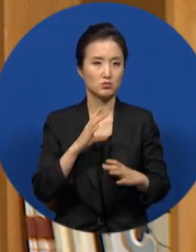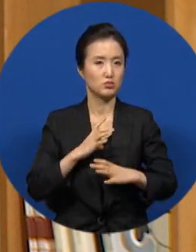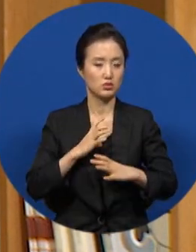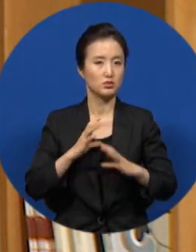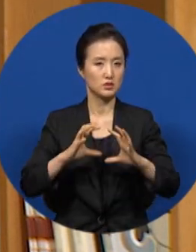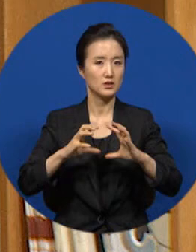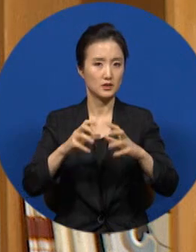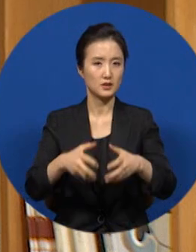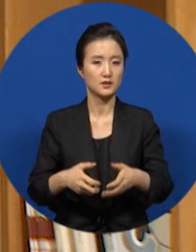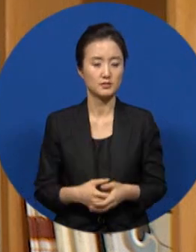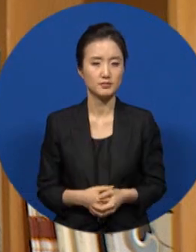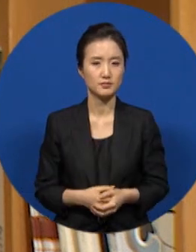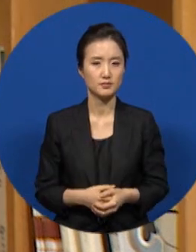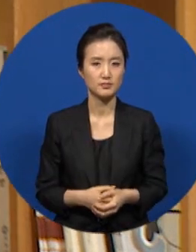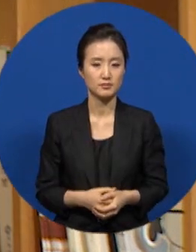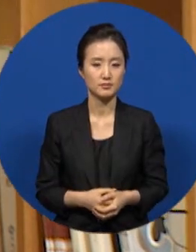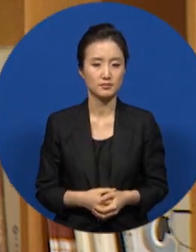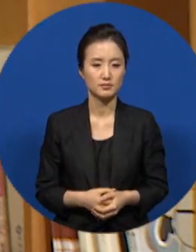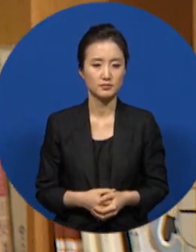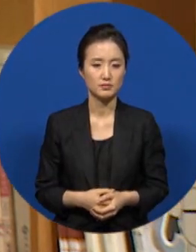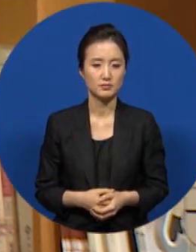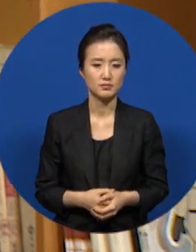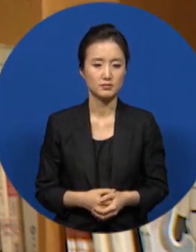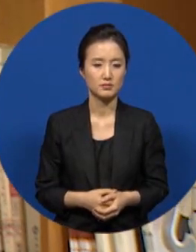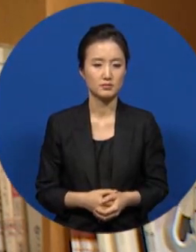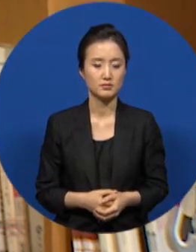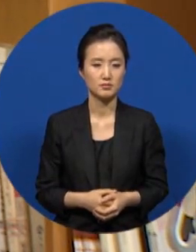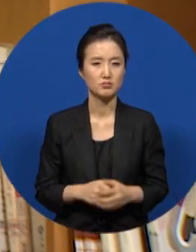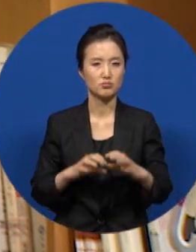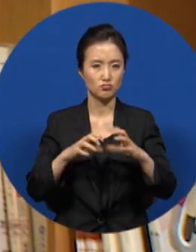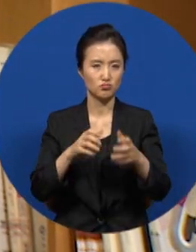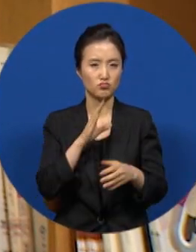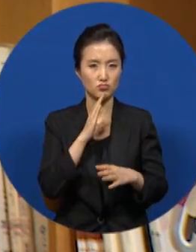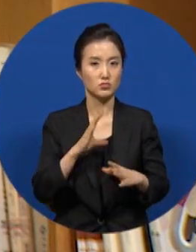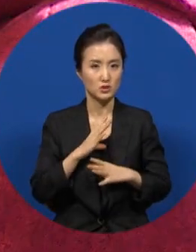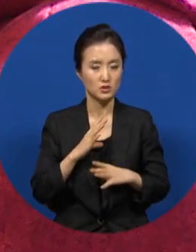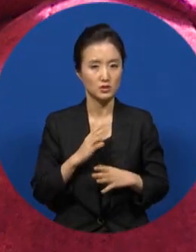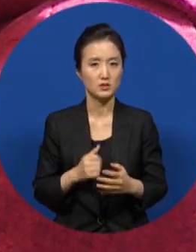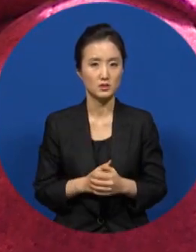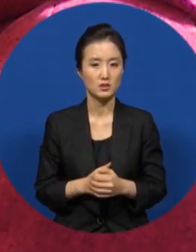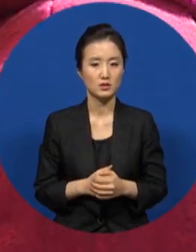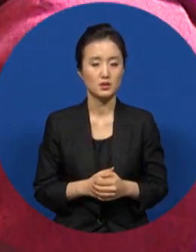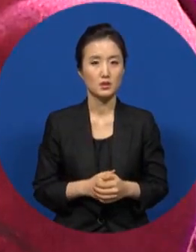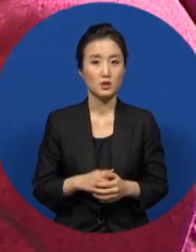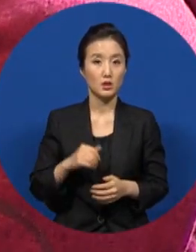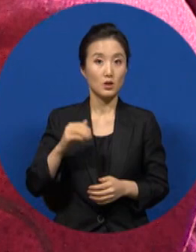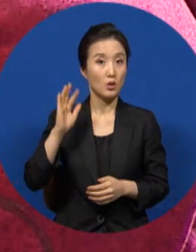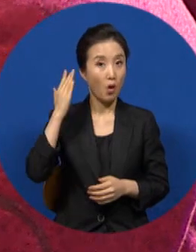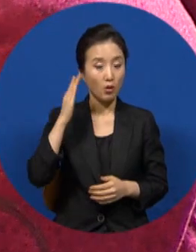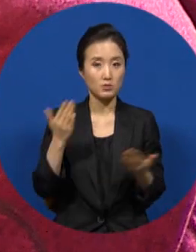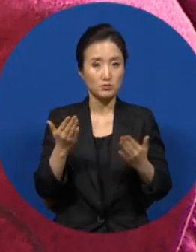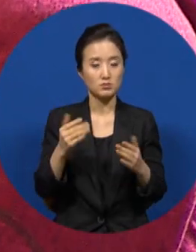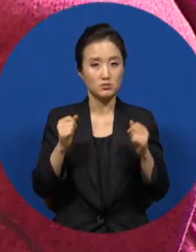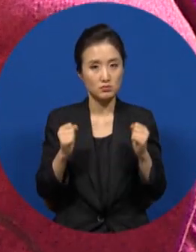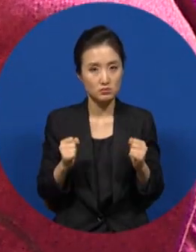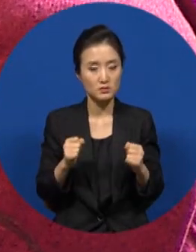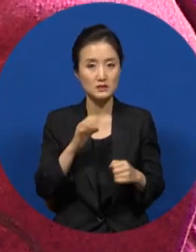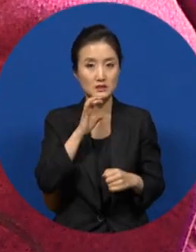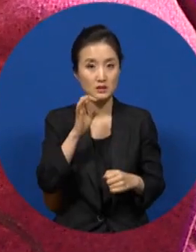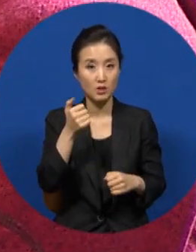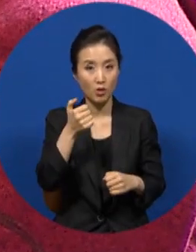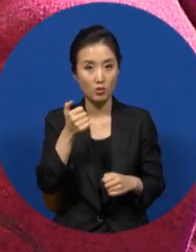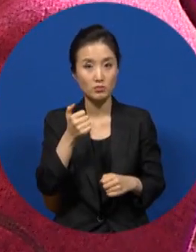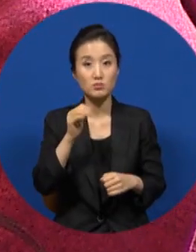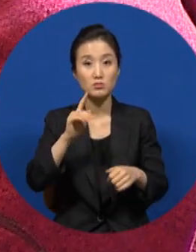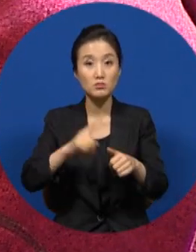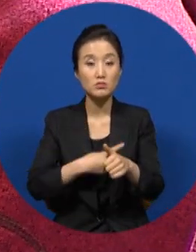45세가 되면 일부 이제 대체적으로 대기업에서 조금 시그널을 보냅니다. 조금 배려해 주십시오. 이렇게 나옵니다. 그리고 그럼에도